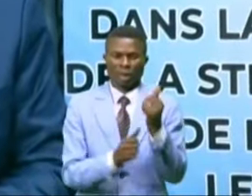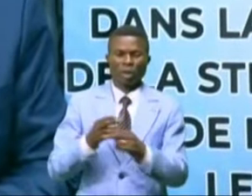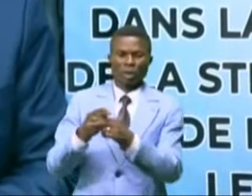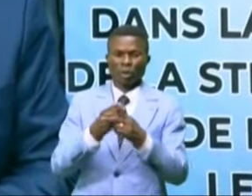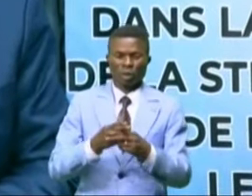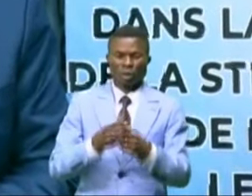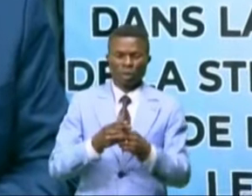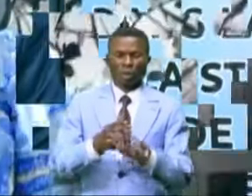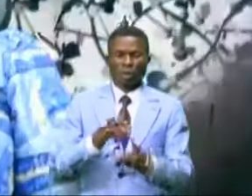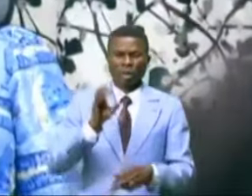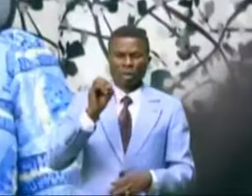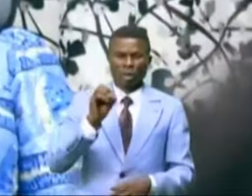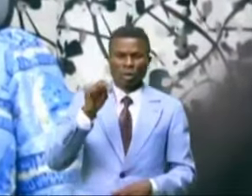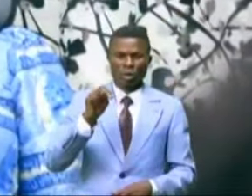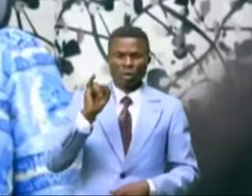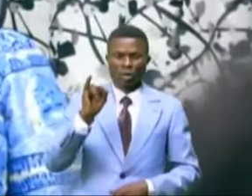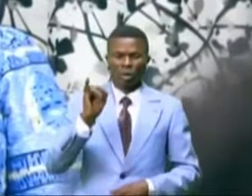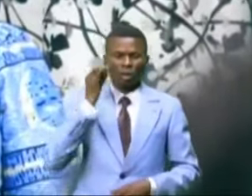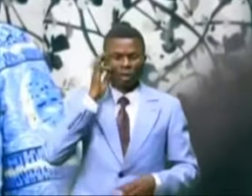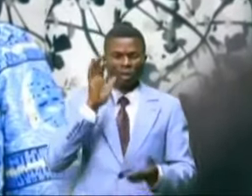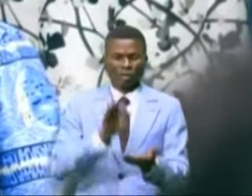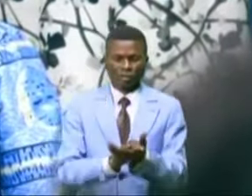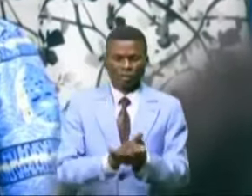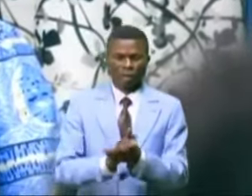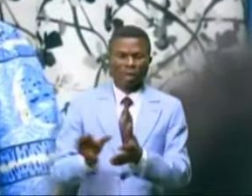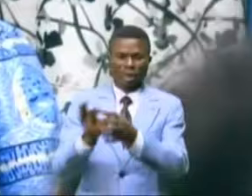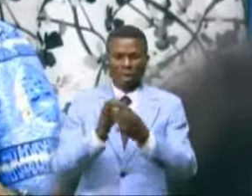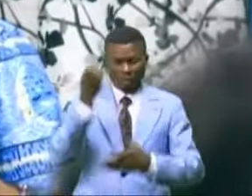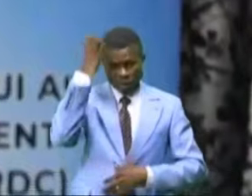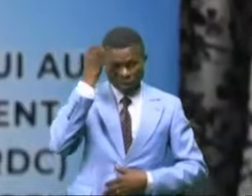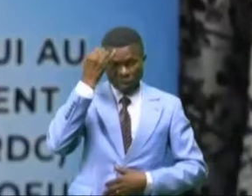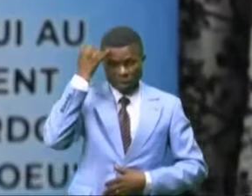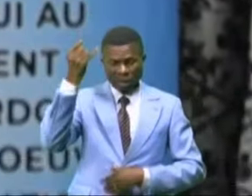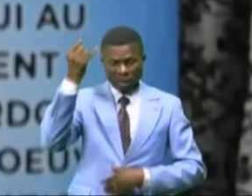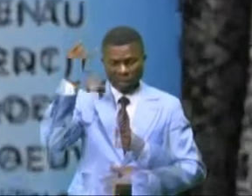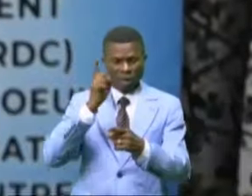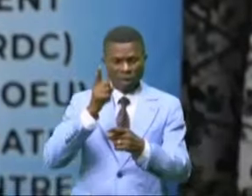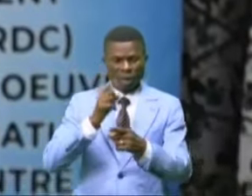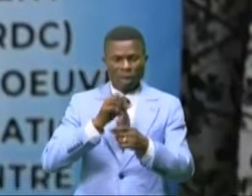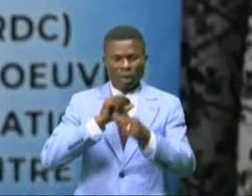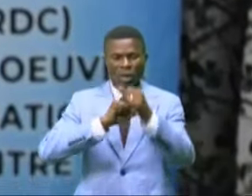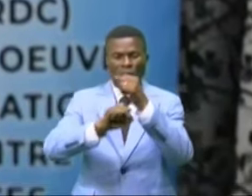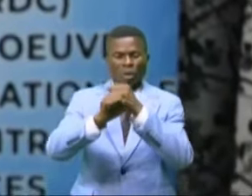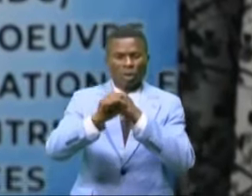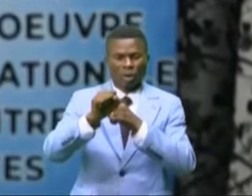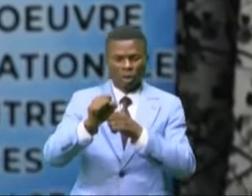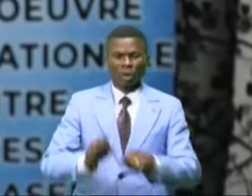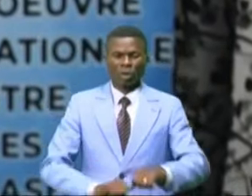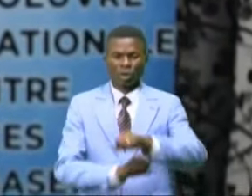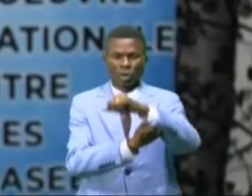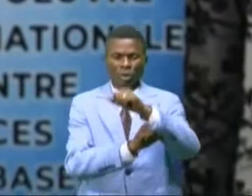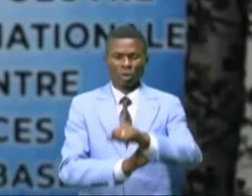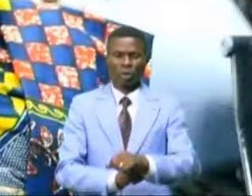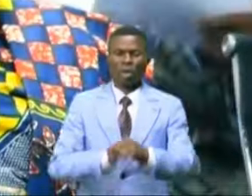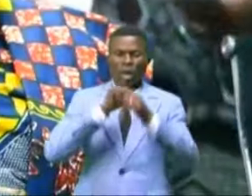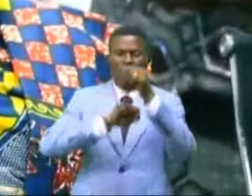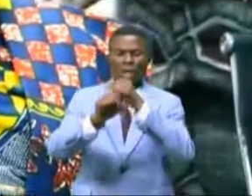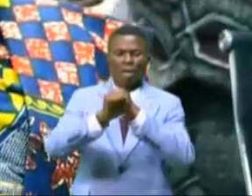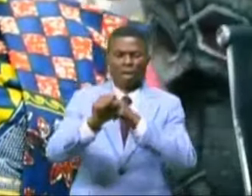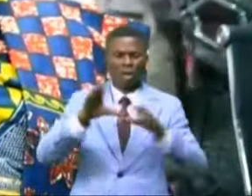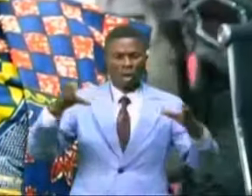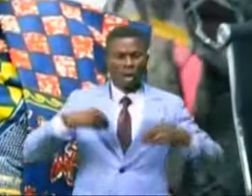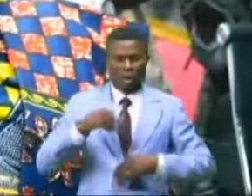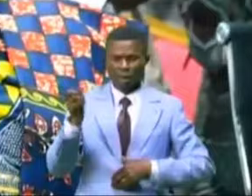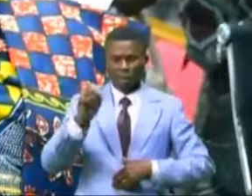par l'UNIFAM et l'Union européenne, une initiative qui vise à promouvoir et appuyer la campagne Tolérance